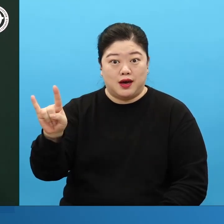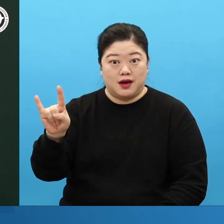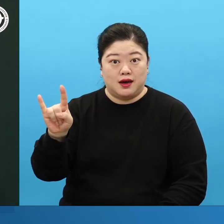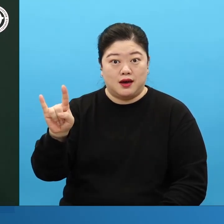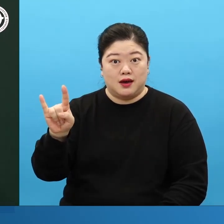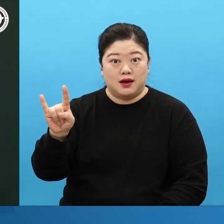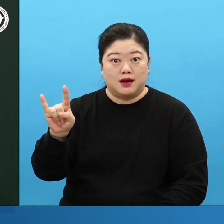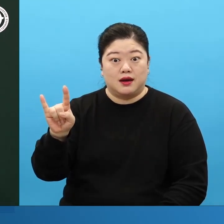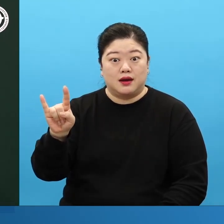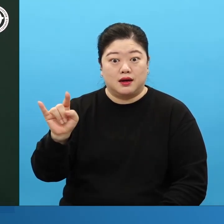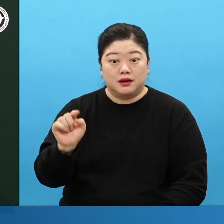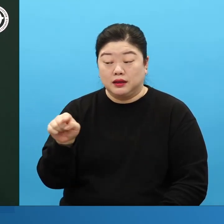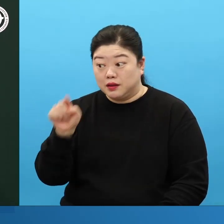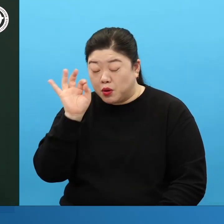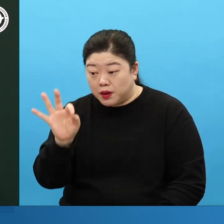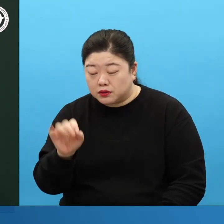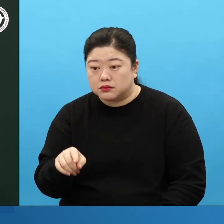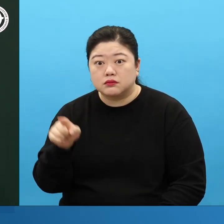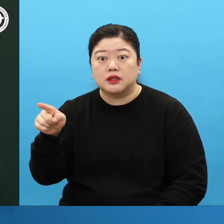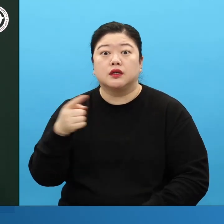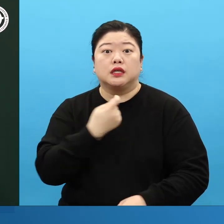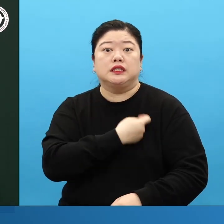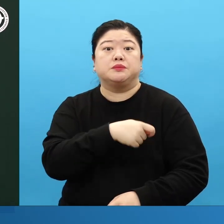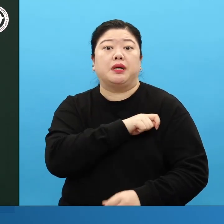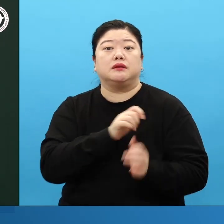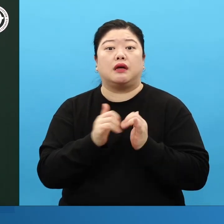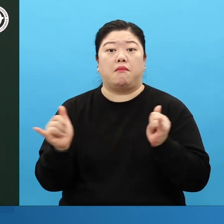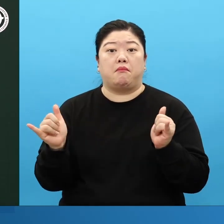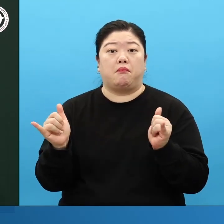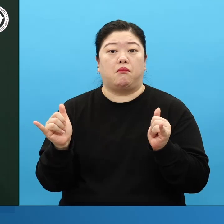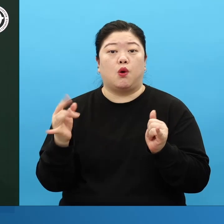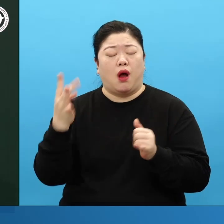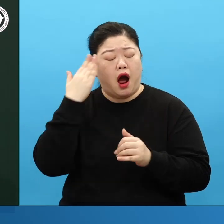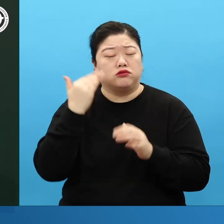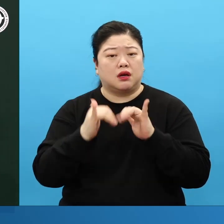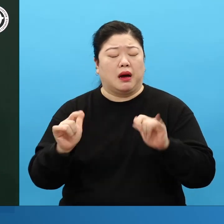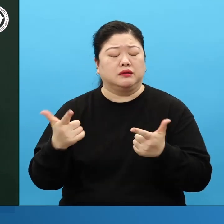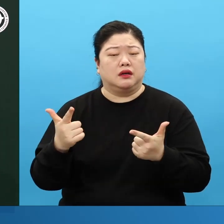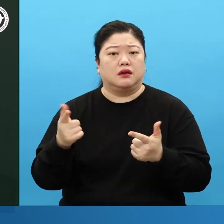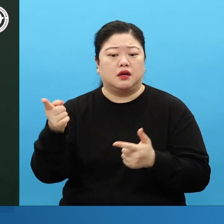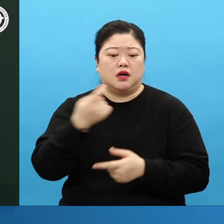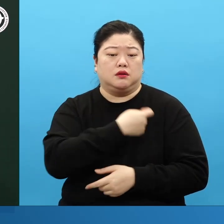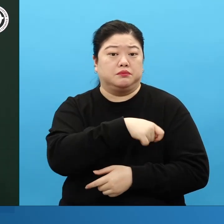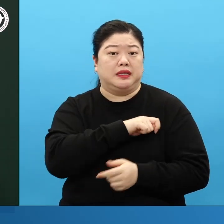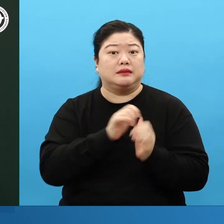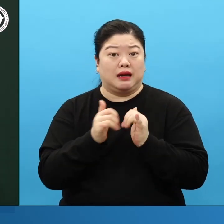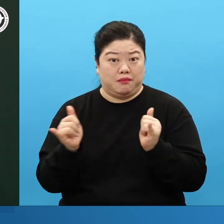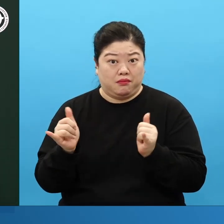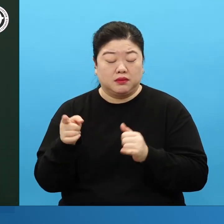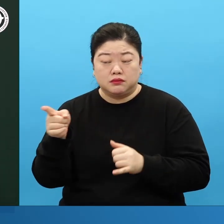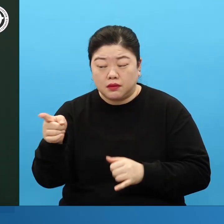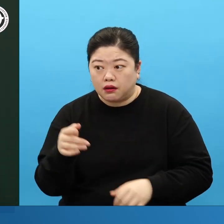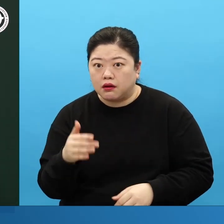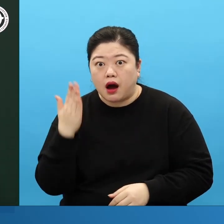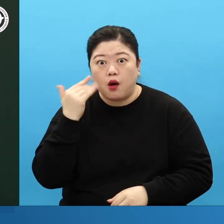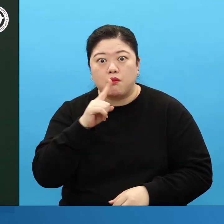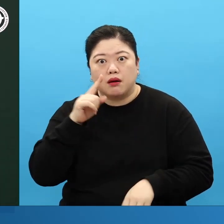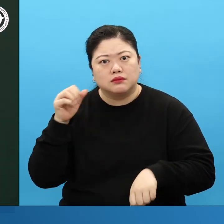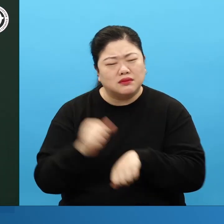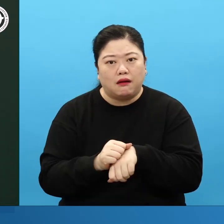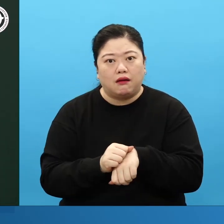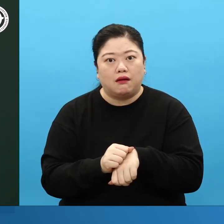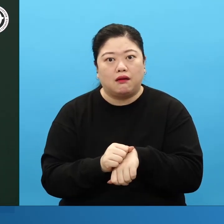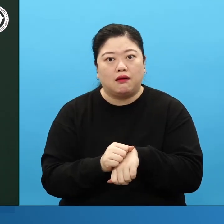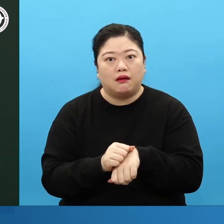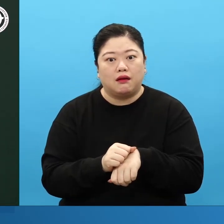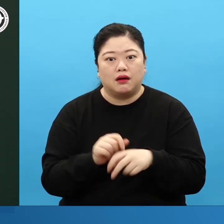한국말 호수에만 잘하는 사람 처음 봤어요. Yo, de las personas que han venido a Corea que son españolas, no he visto a nadie que hable tan bien el coreano como Josué hace.